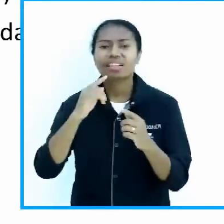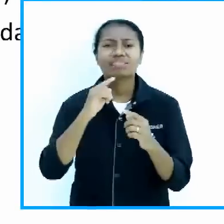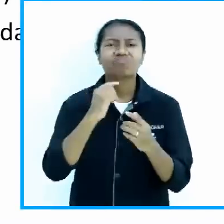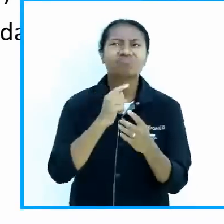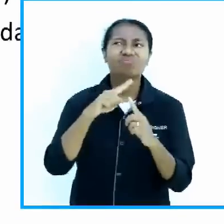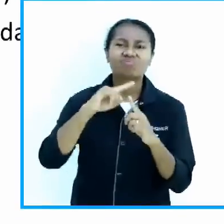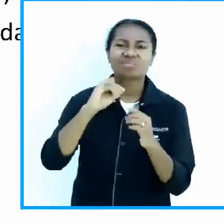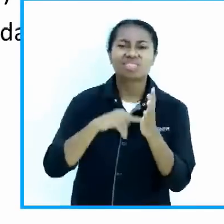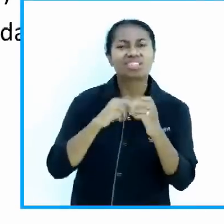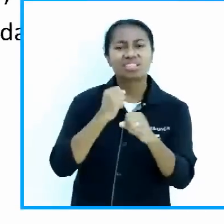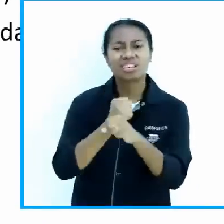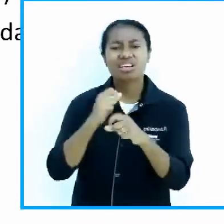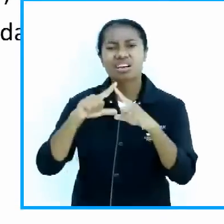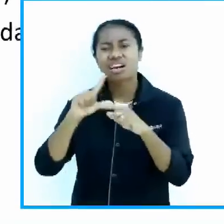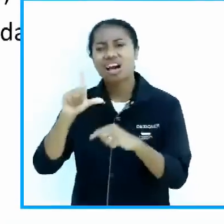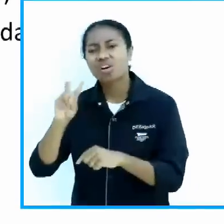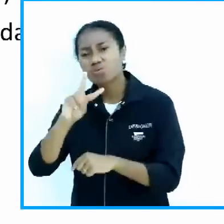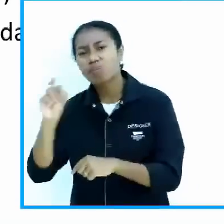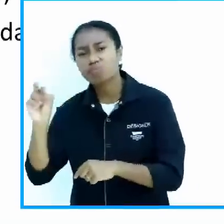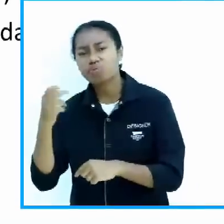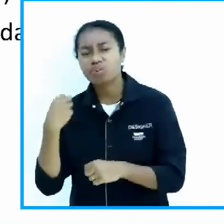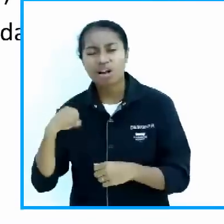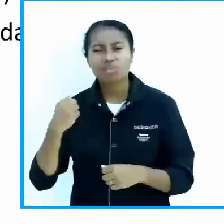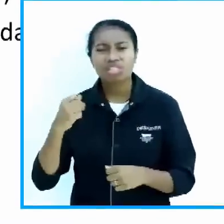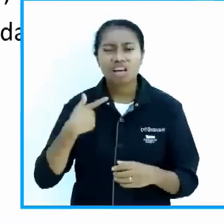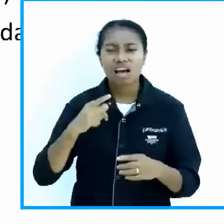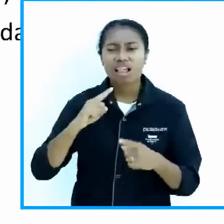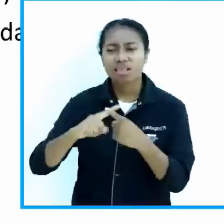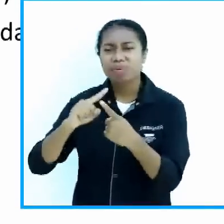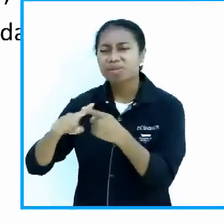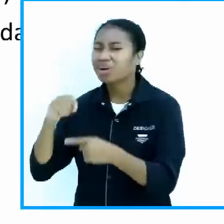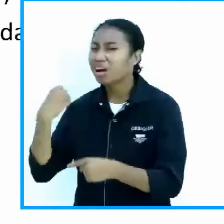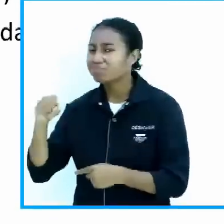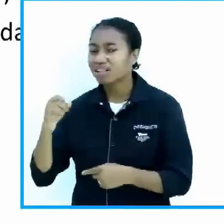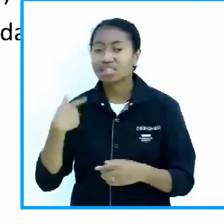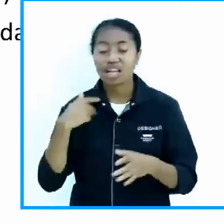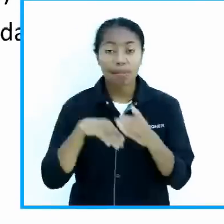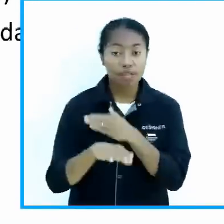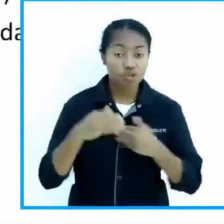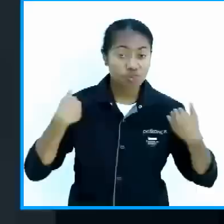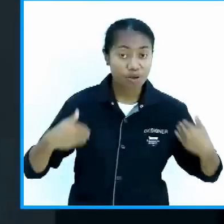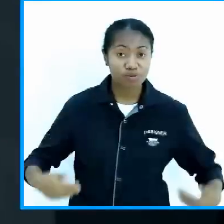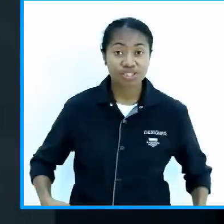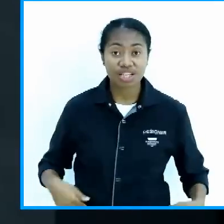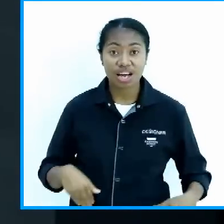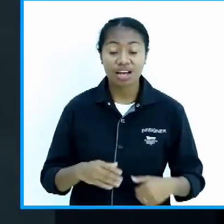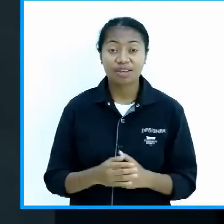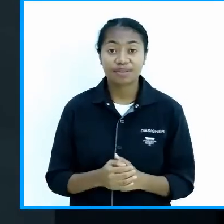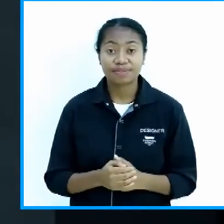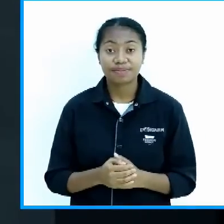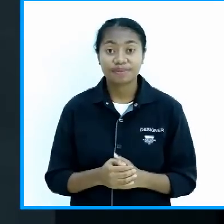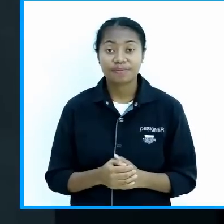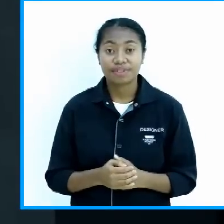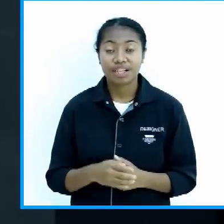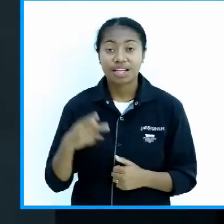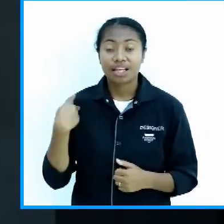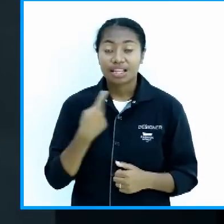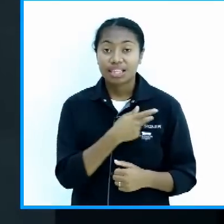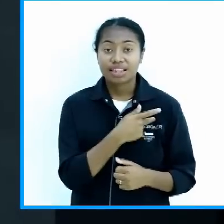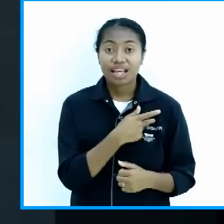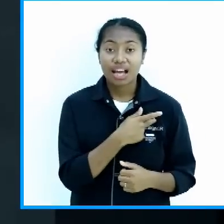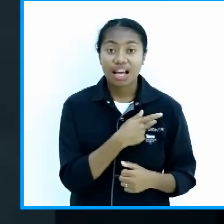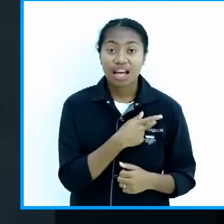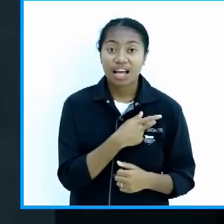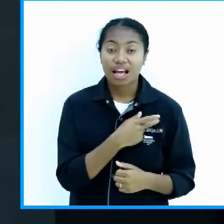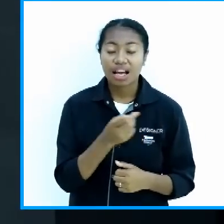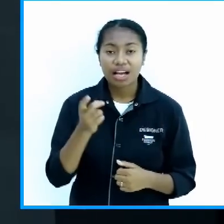tidak bisa misalnya melipat gandakan diri sehingga waktu dia masuk ke manusia, dia kan sudah lemah. Kita gampang